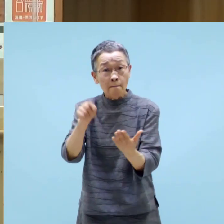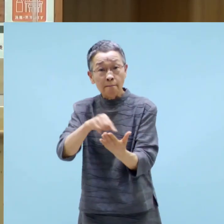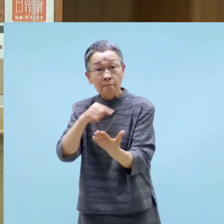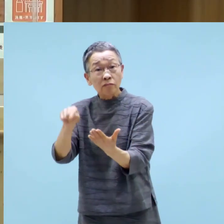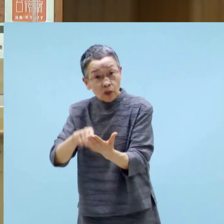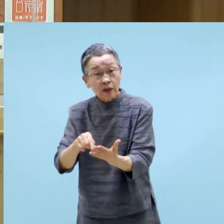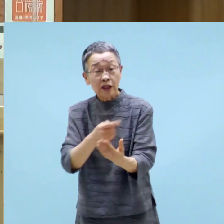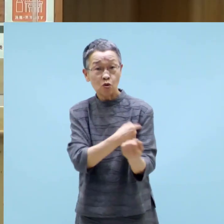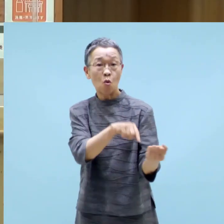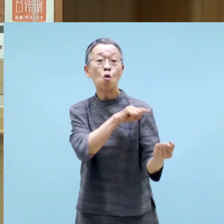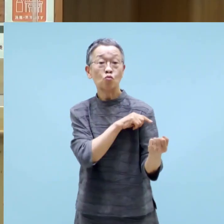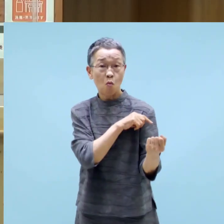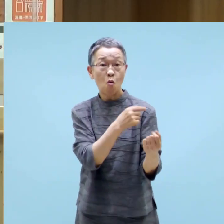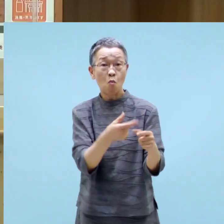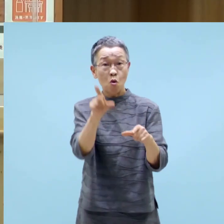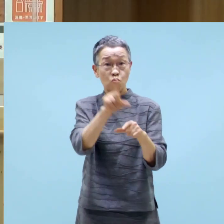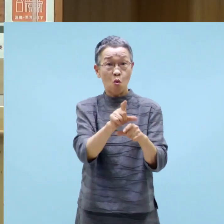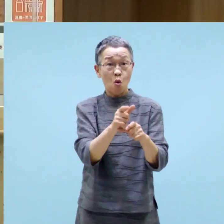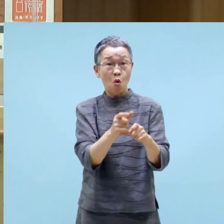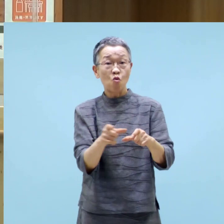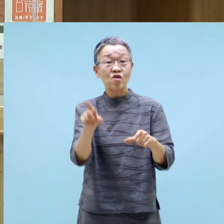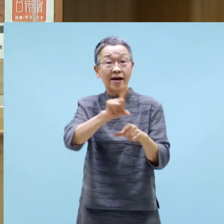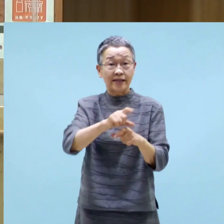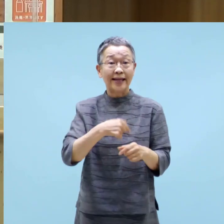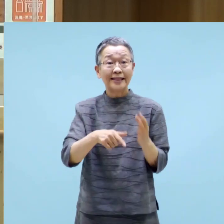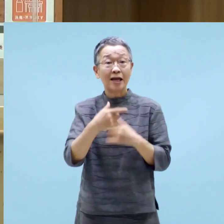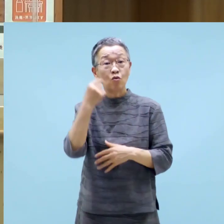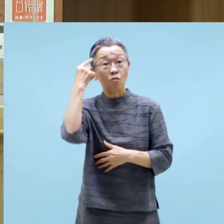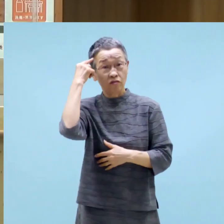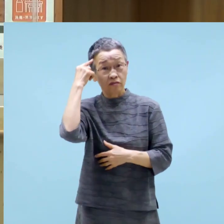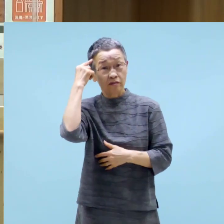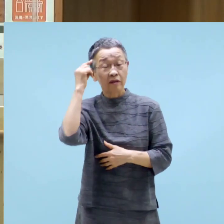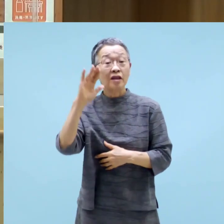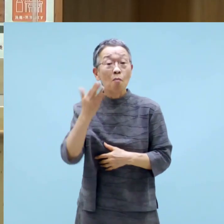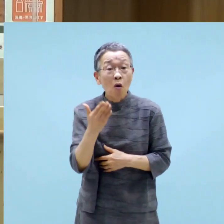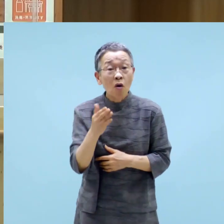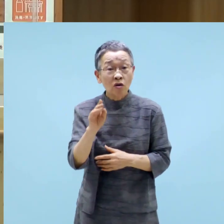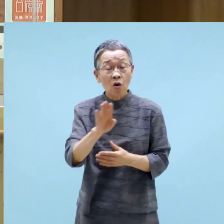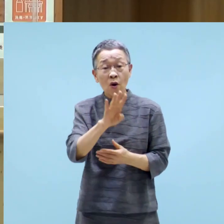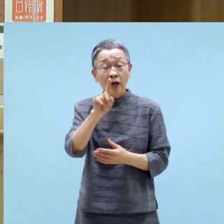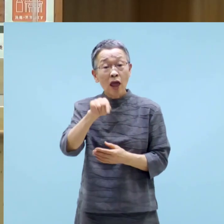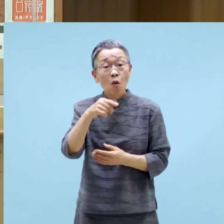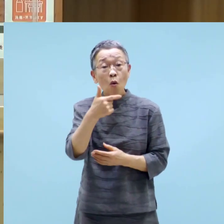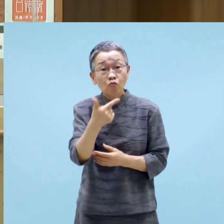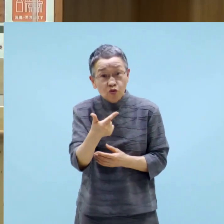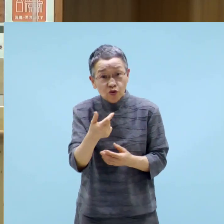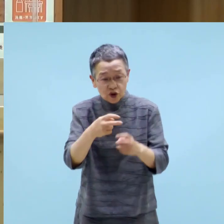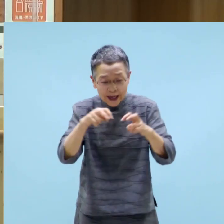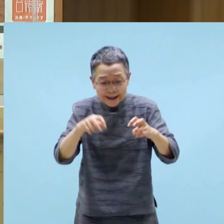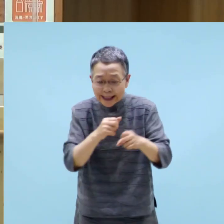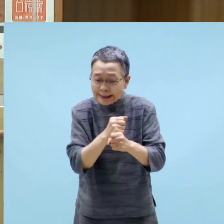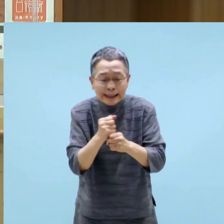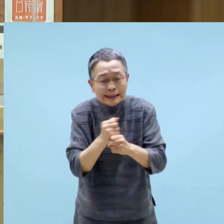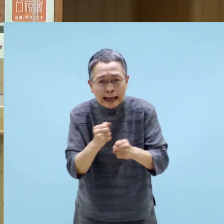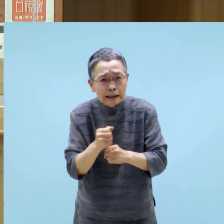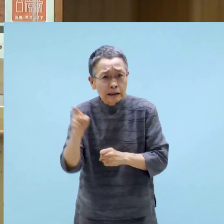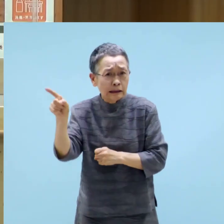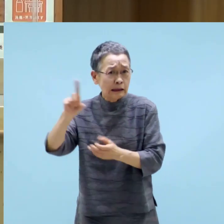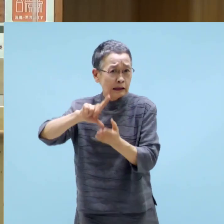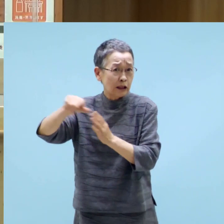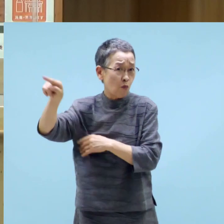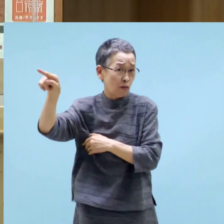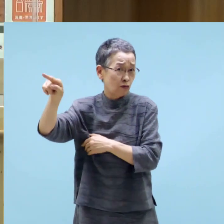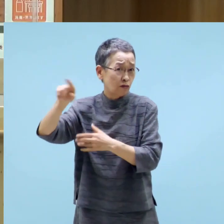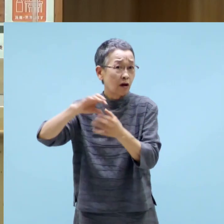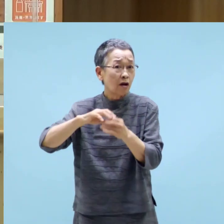していきたいと思ってます。一方でゲノム解析できてない県もあるんですね。ただスクリーニングだけやって国立感染研